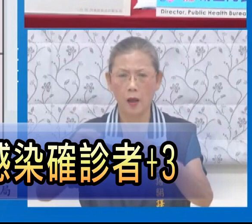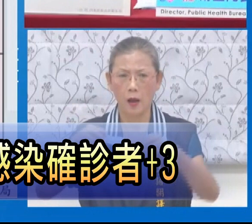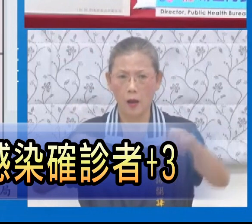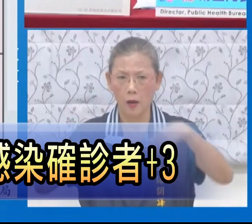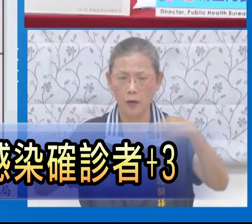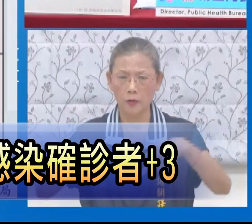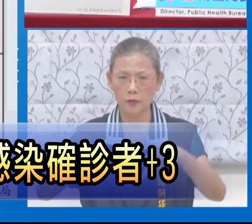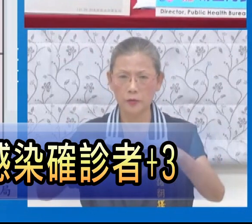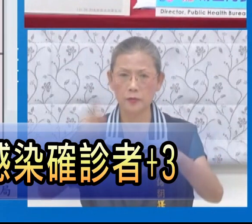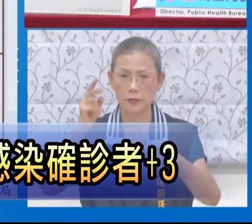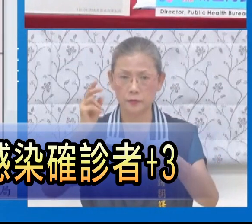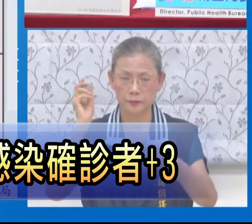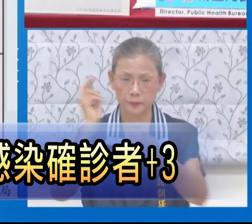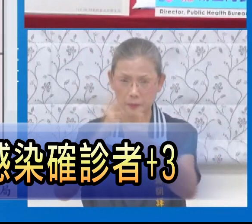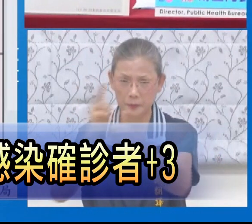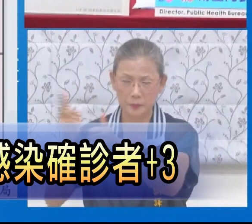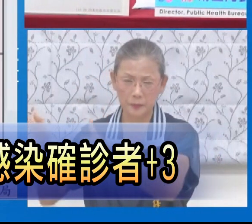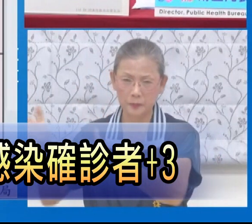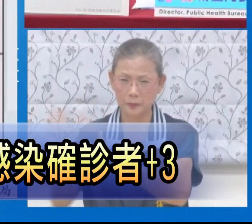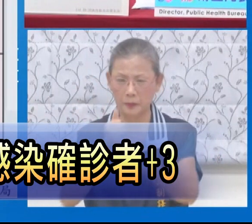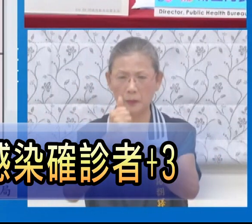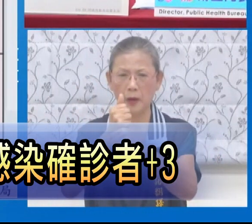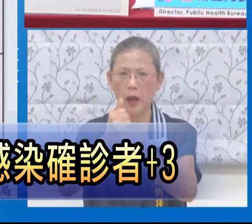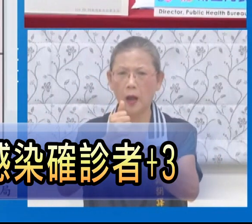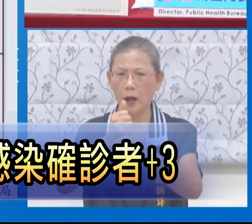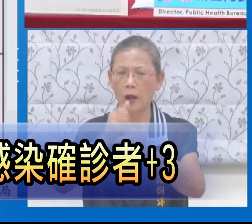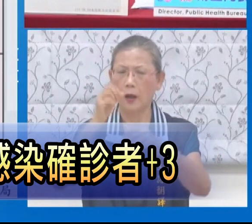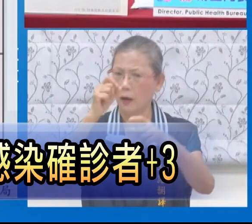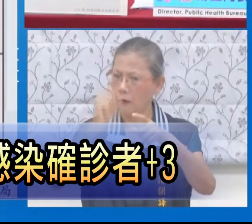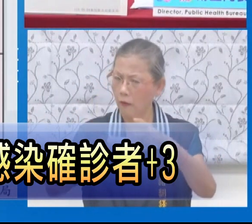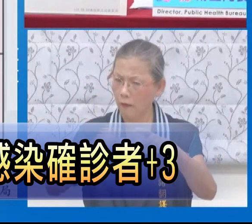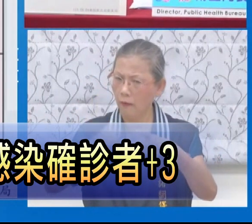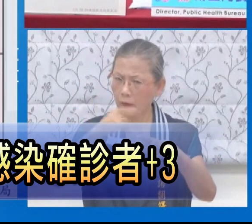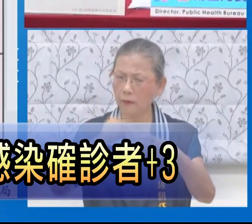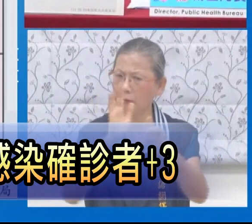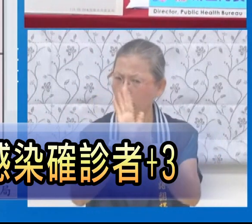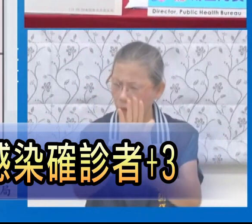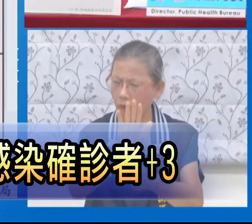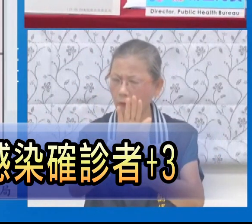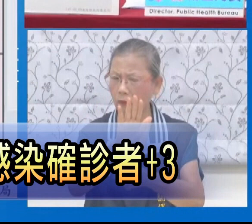试计划册向卫生局报备，并同时呼吁大家防疫期